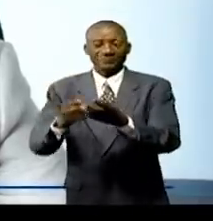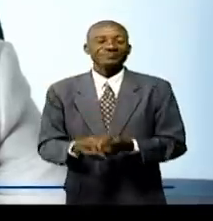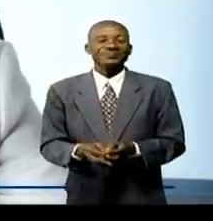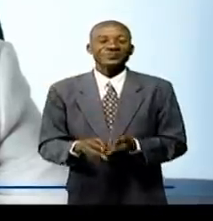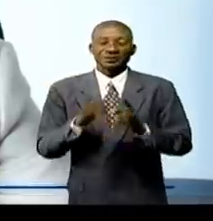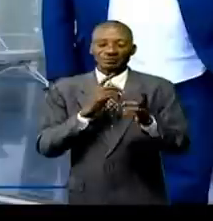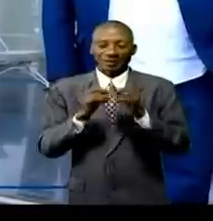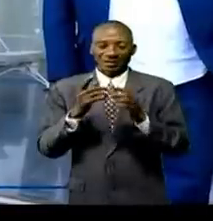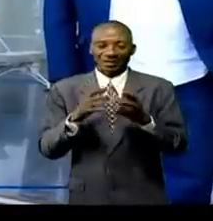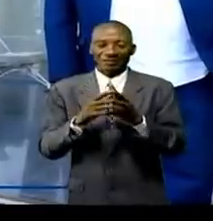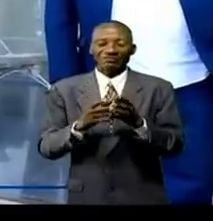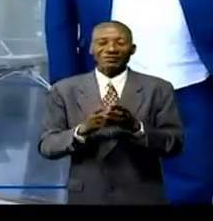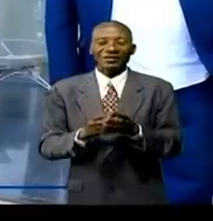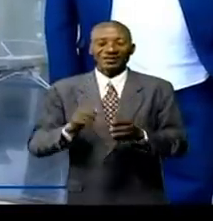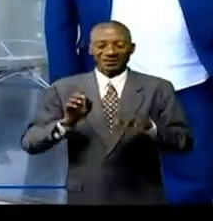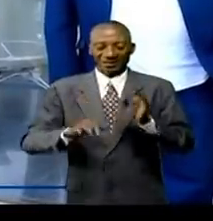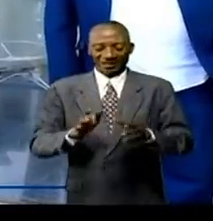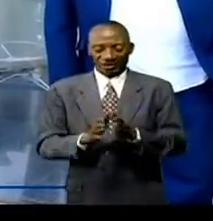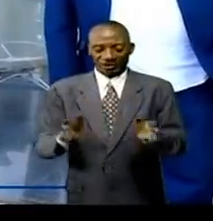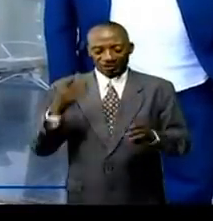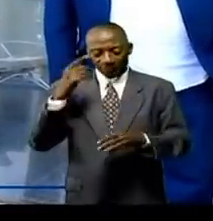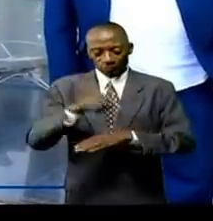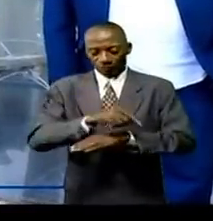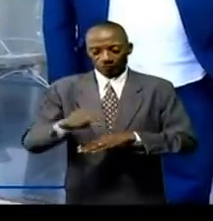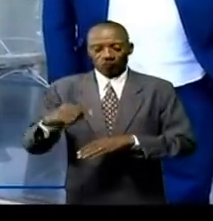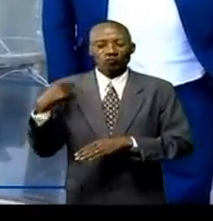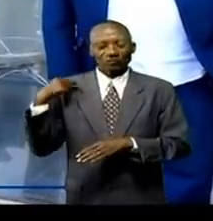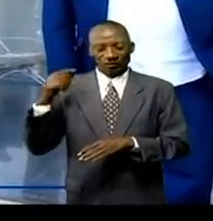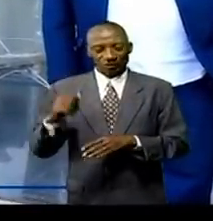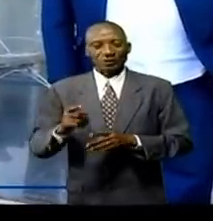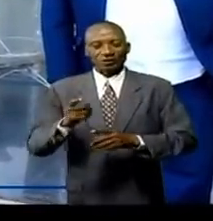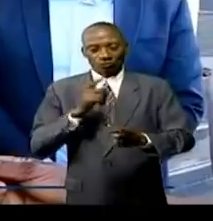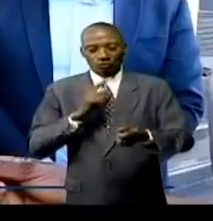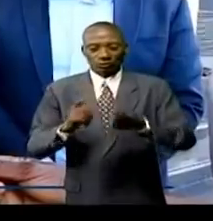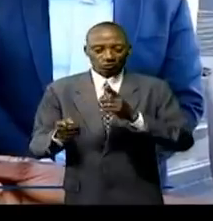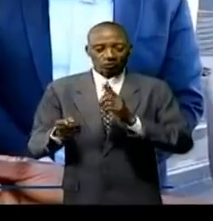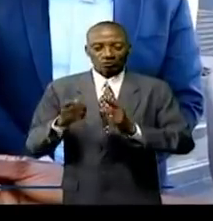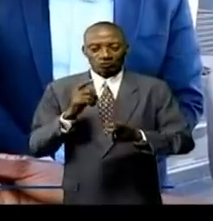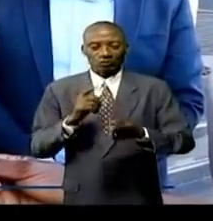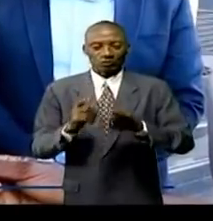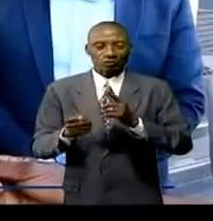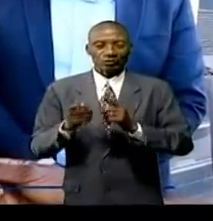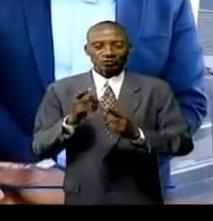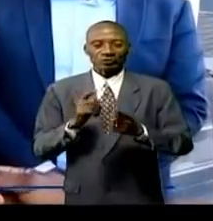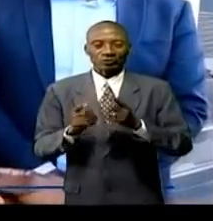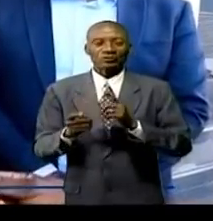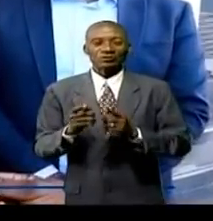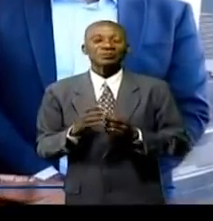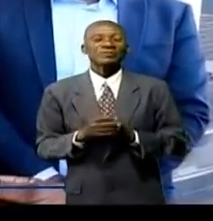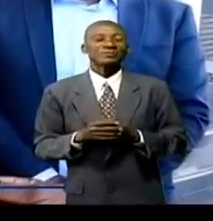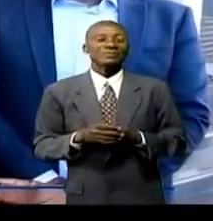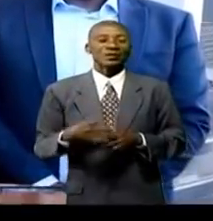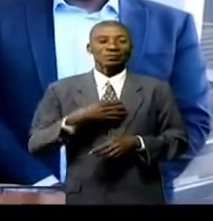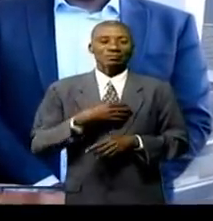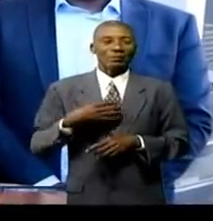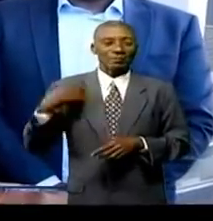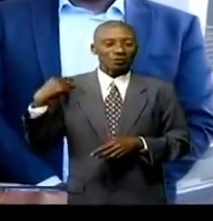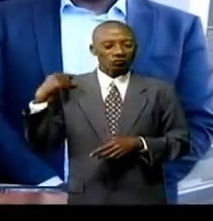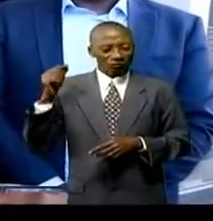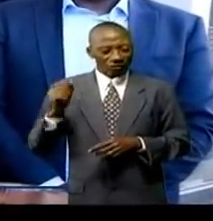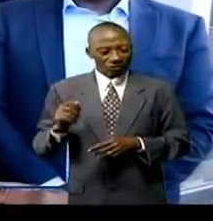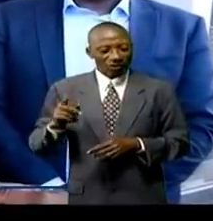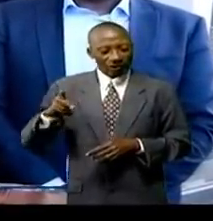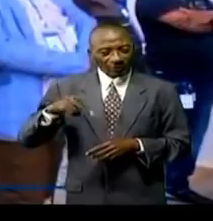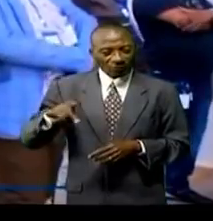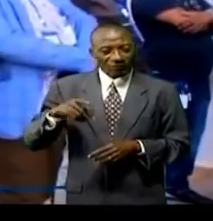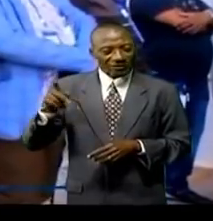du gouverneur. Selon l'un des délégués, ce geste a trouvé son inspiration auprès des mamans gouverneurs Masuka Saini Fifi, qui